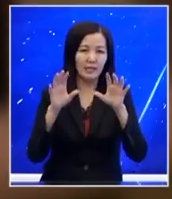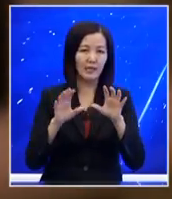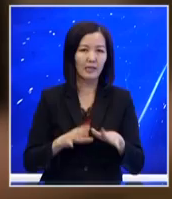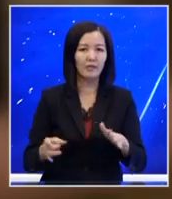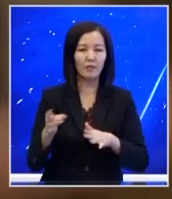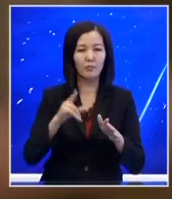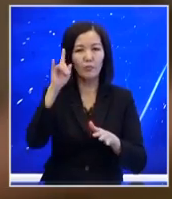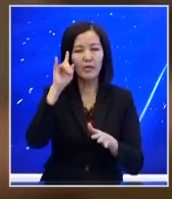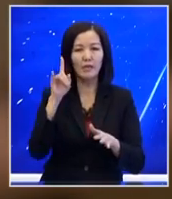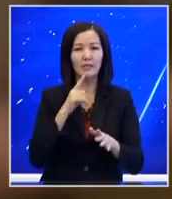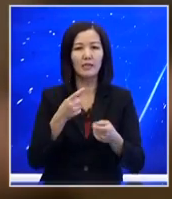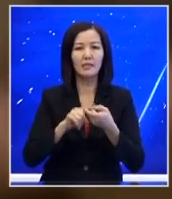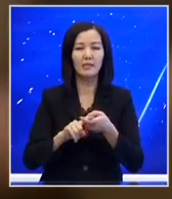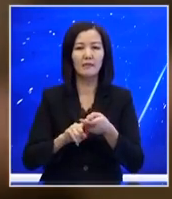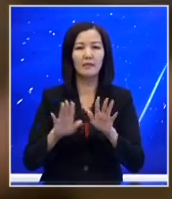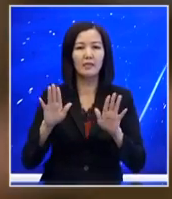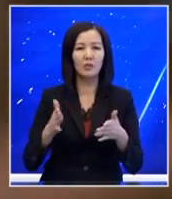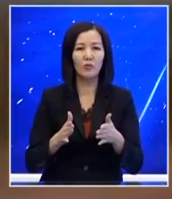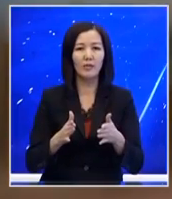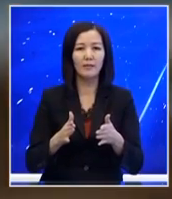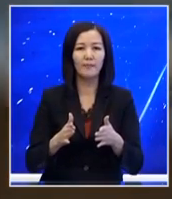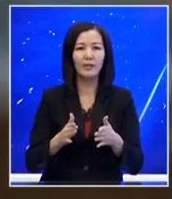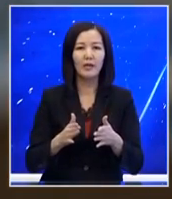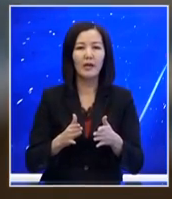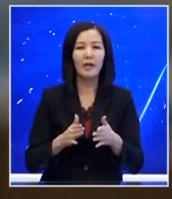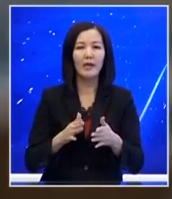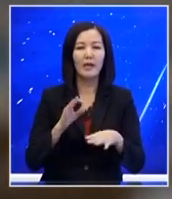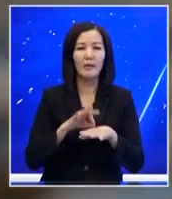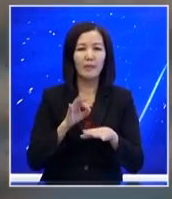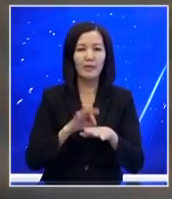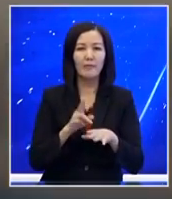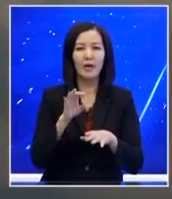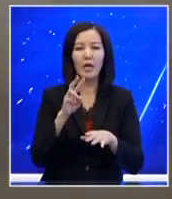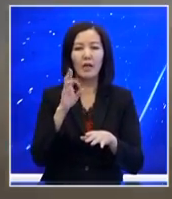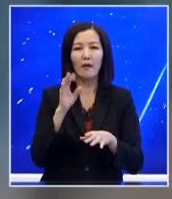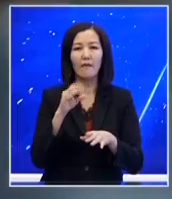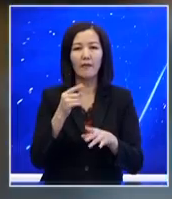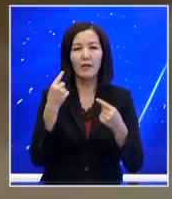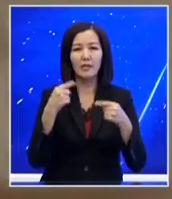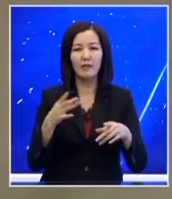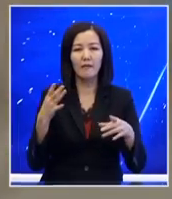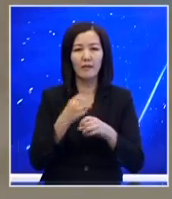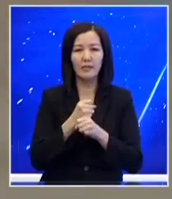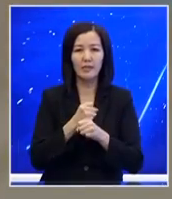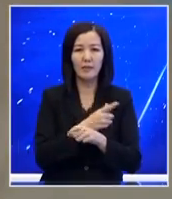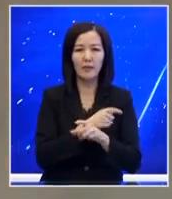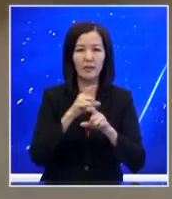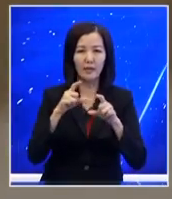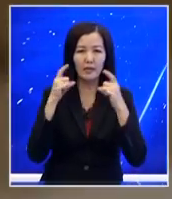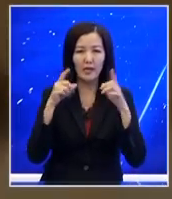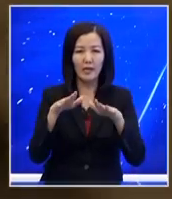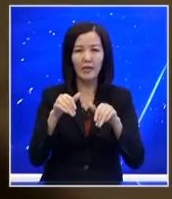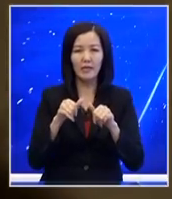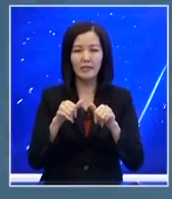согласно законодательству Республики Казахстан. В связи с ситуацией, вызванной эпидемией коронавируса и дефицита медицинских масок, изъятые